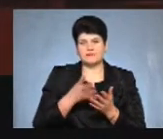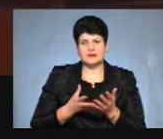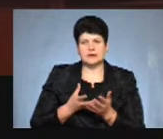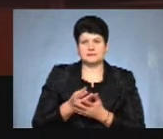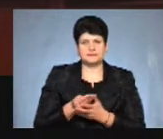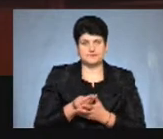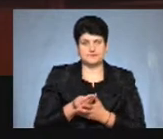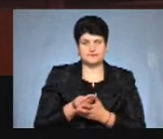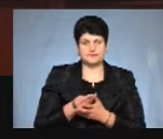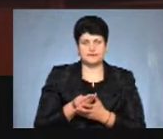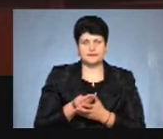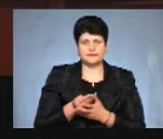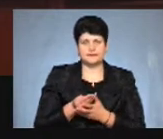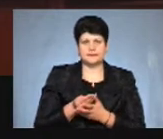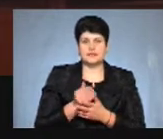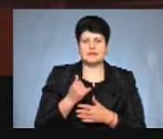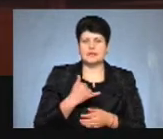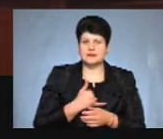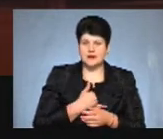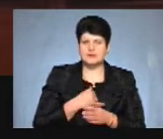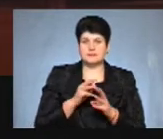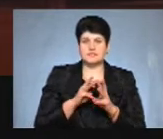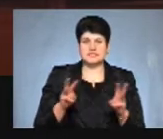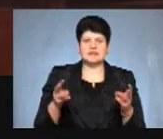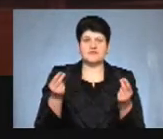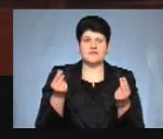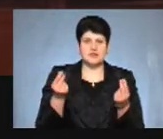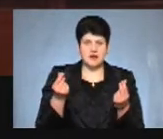сценарію. І для нас, як для Міністерства фінансів,